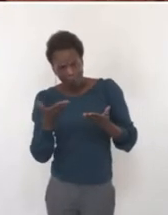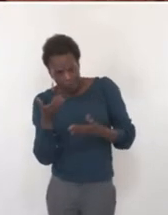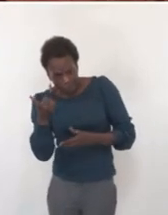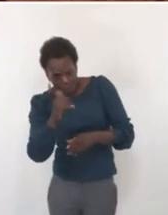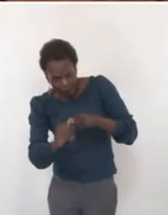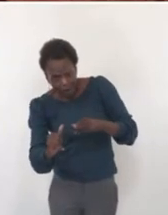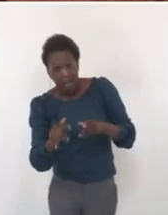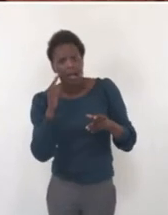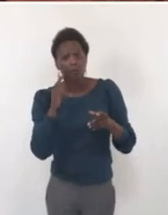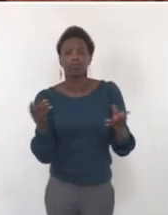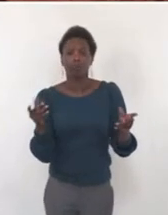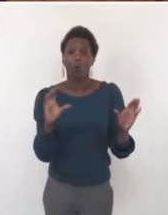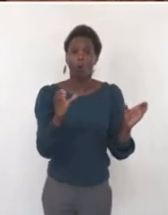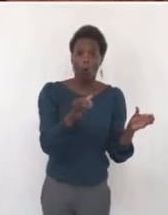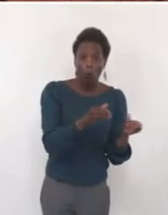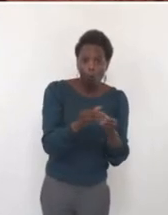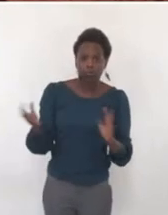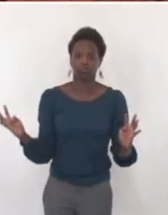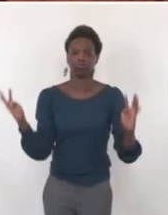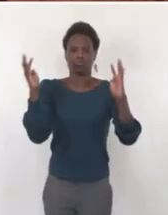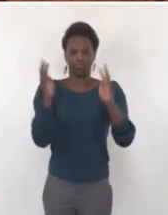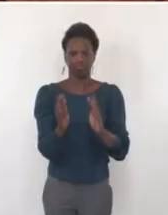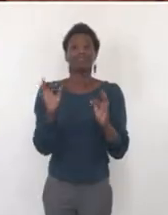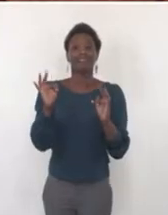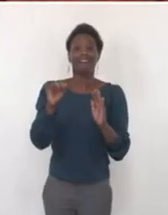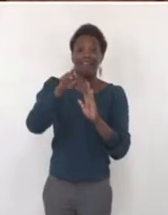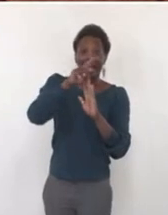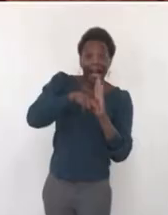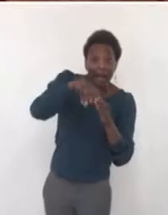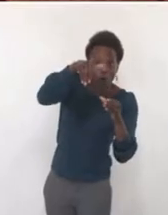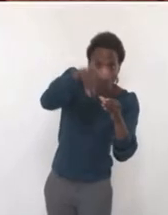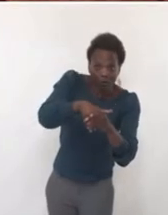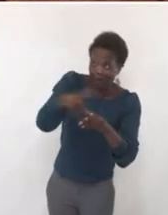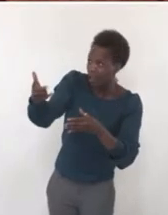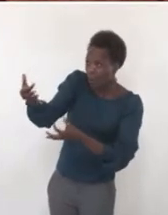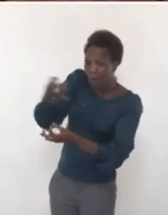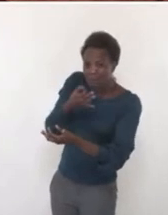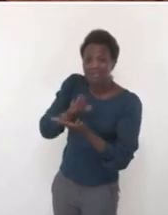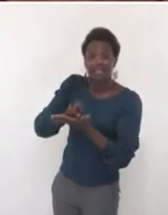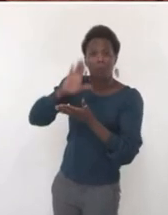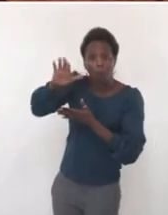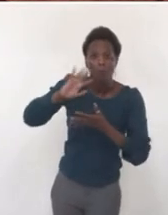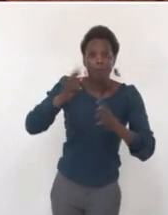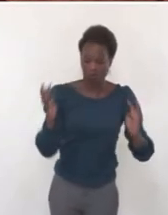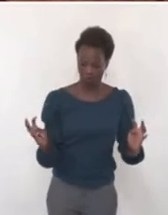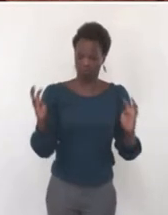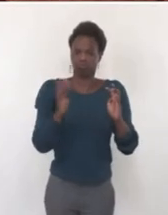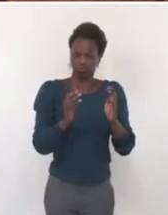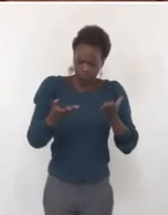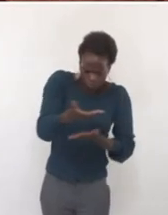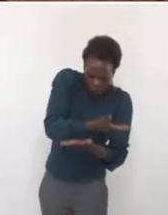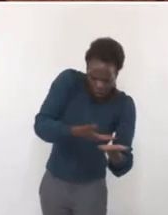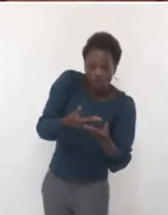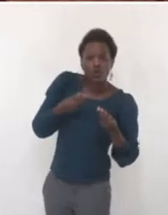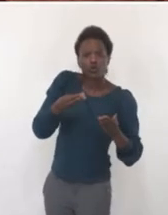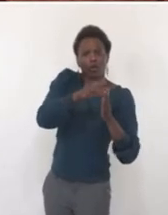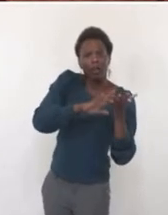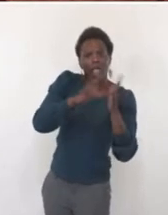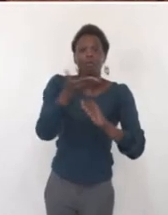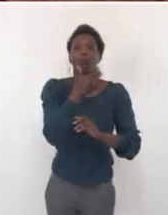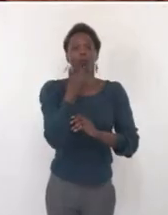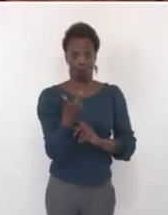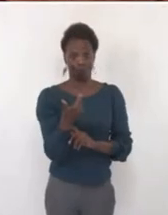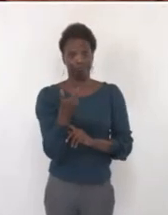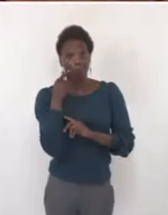à réunir les groupes autour du règlement intérieur. Vous l'aviez dit vous-même, vous l'aviez promis. Comment est-ce qu'on peut se mettre autour de la table pour améliorer le règlement intérieur, pour